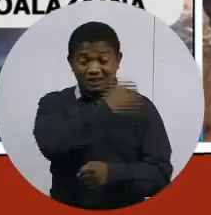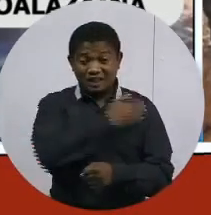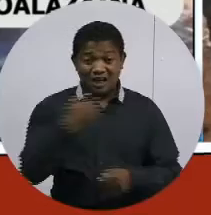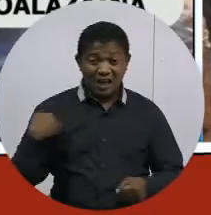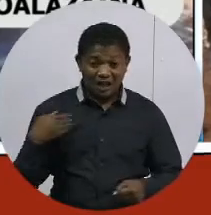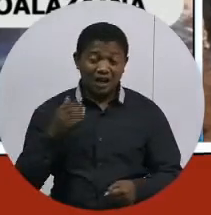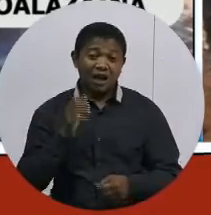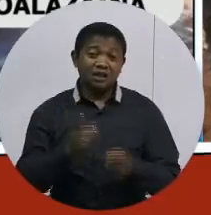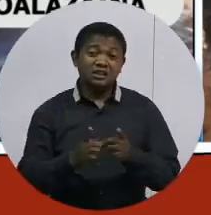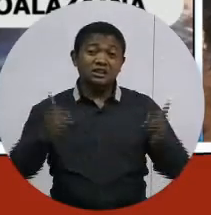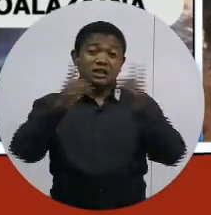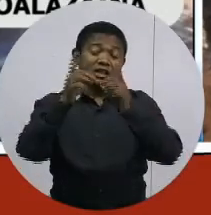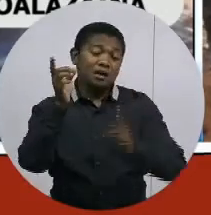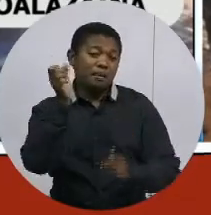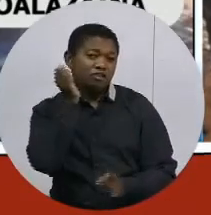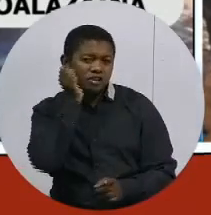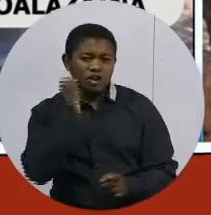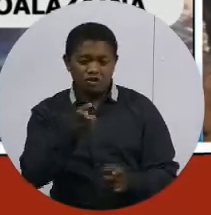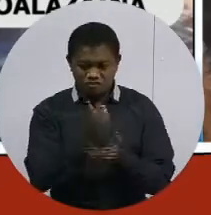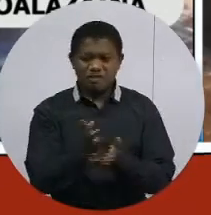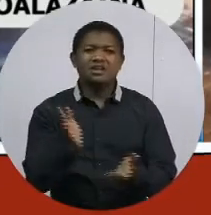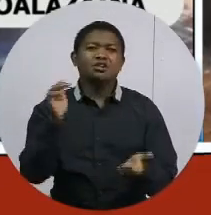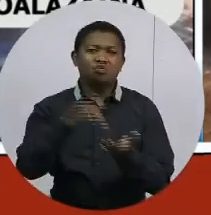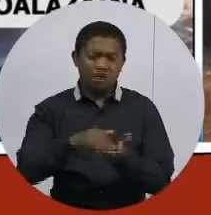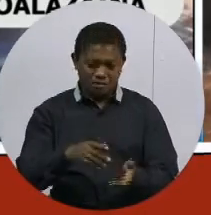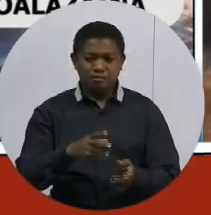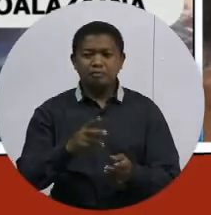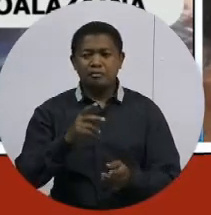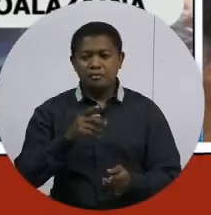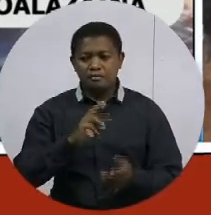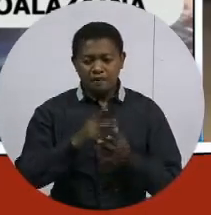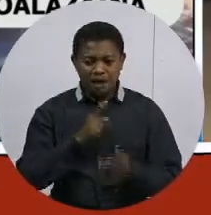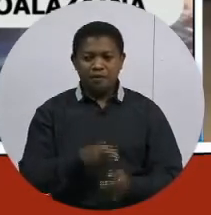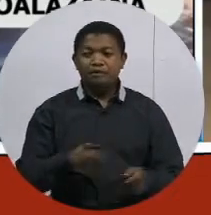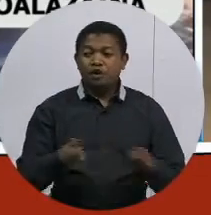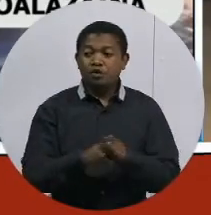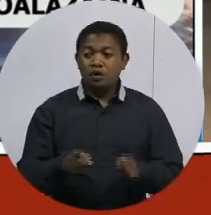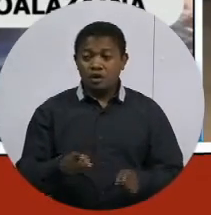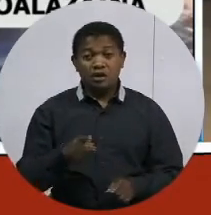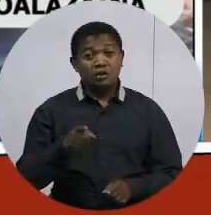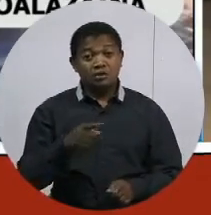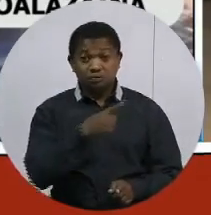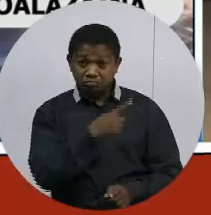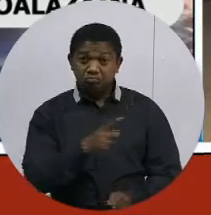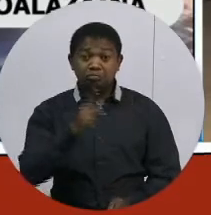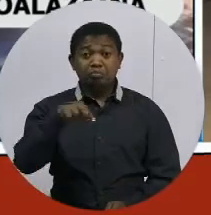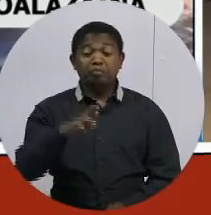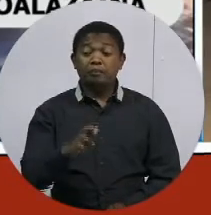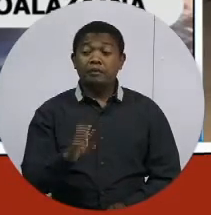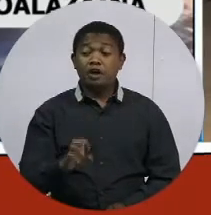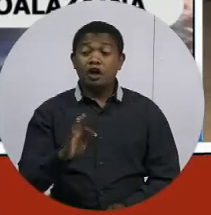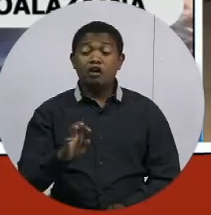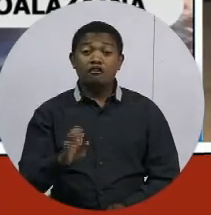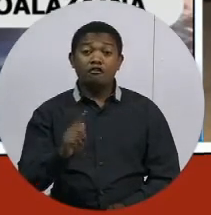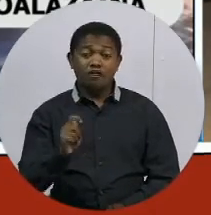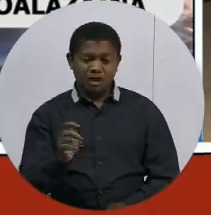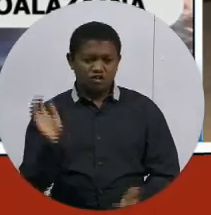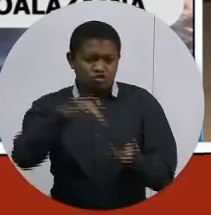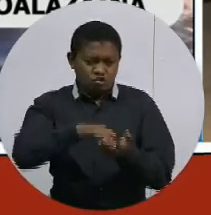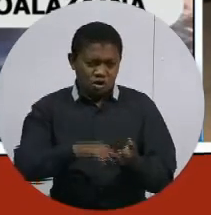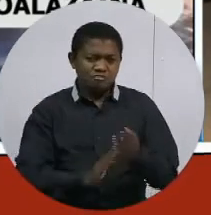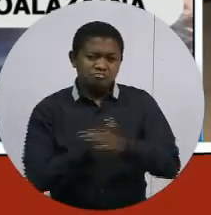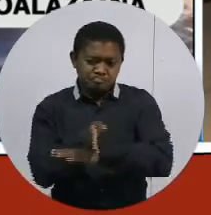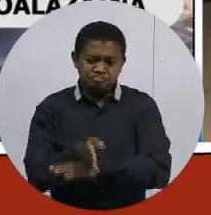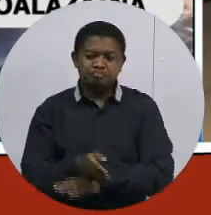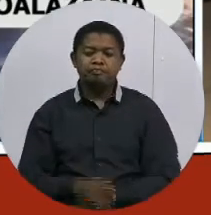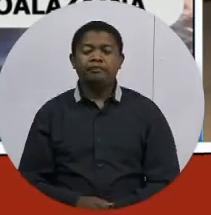Ambatondrazaka nisy ny fidinana ifotiny izay notarihan'ny prefena Ambatondrazaka. Ia, rehefa nare ny fitaraina ny mpiasa tato amin'ity société